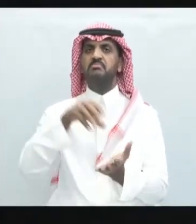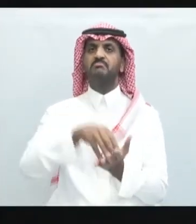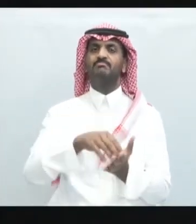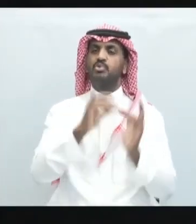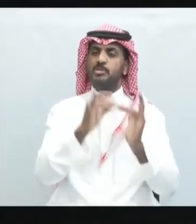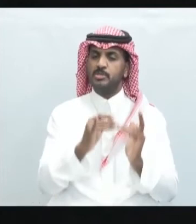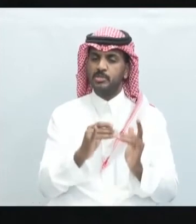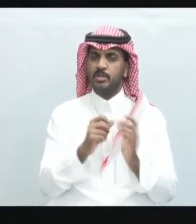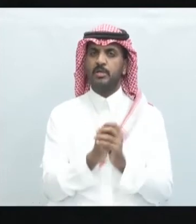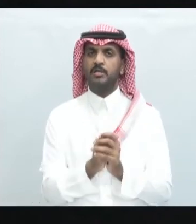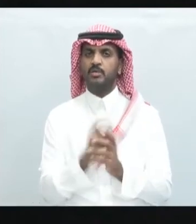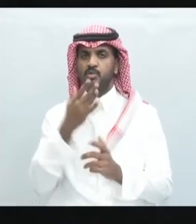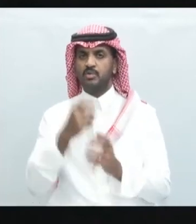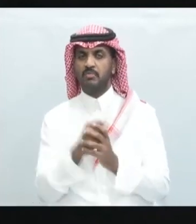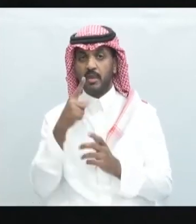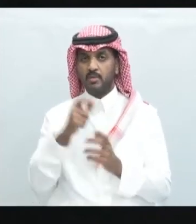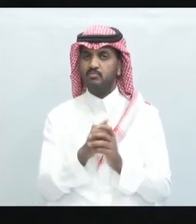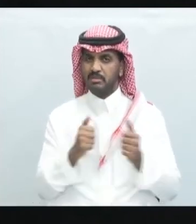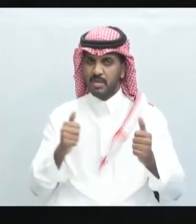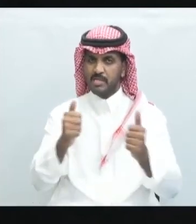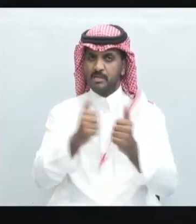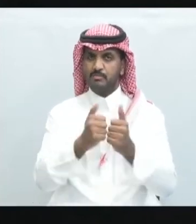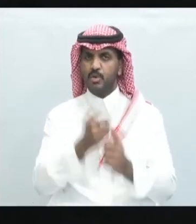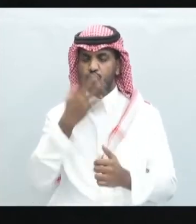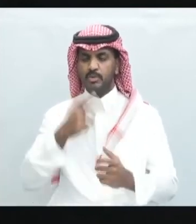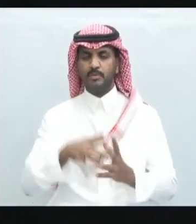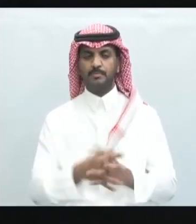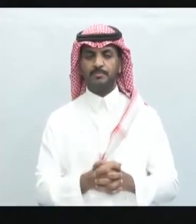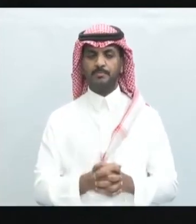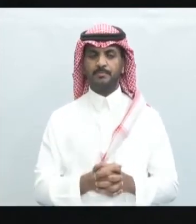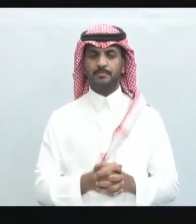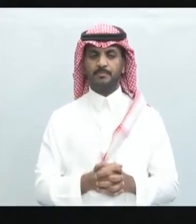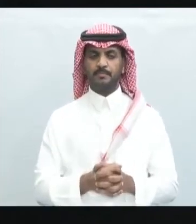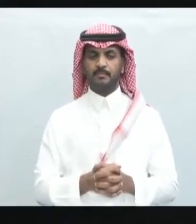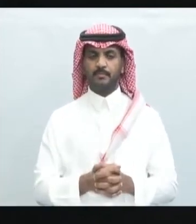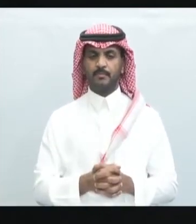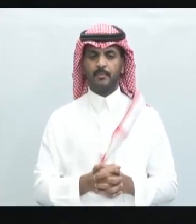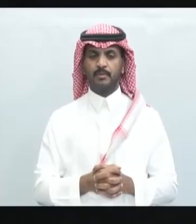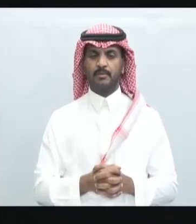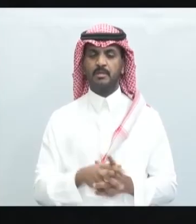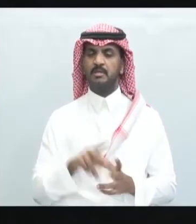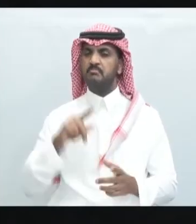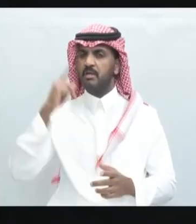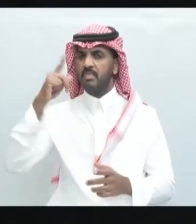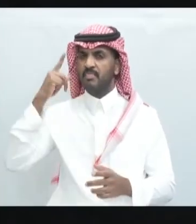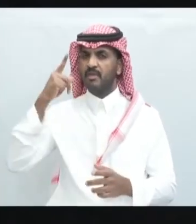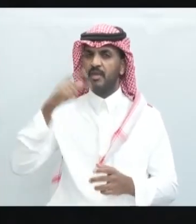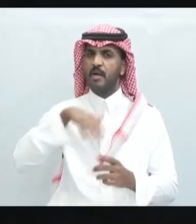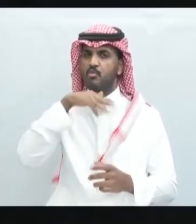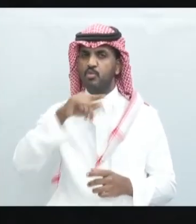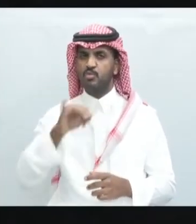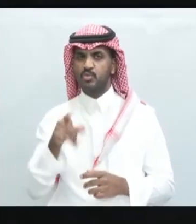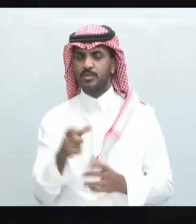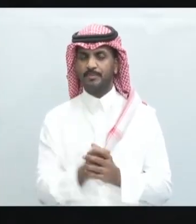وكان يظنان انه من اهل البيت اهل بيت النبي صلى الله عليه وسلم السؤال لماذا كان ابو موسى